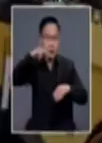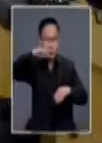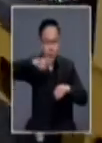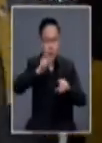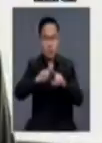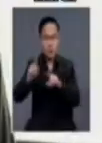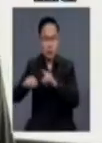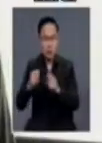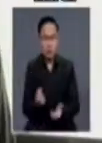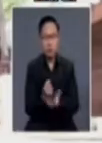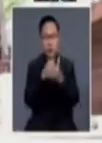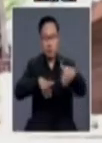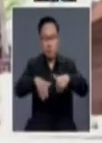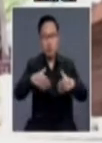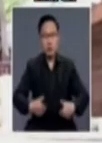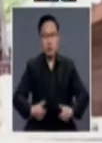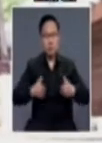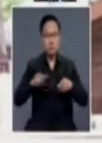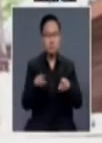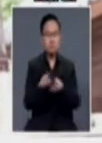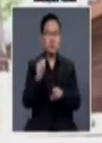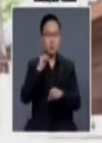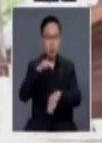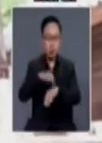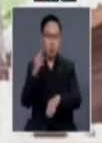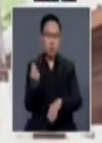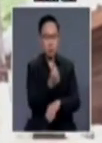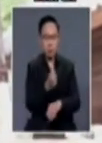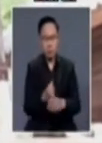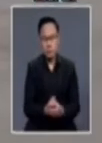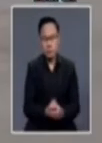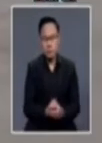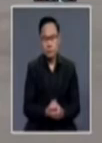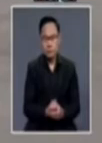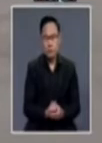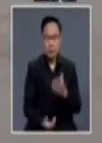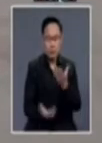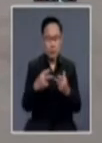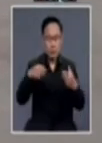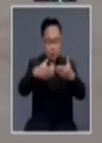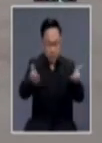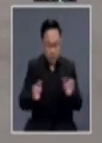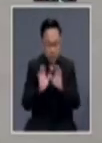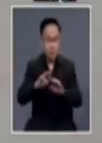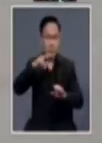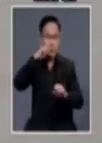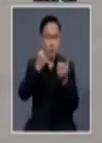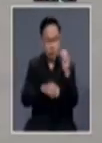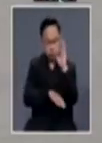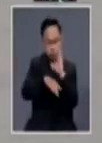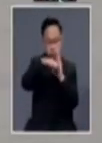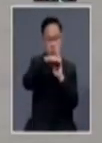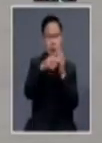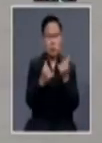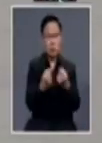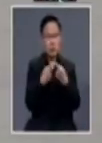ามารถดำรงชีวิตได้ตามปกติอย่างรวดเร็วอย่างไรก็ตามถึงแม้ว่าปริมาณน้ำในอ่างเก็บน้ำสำคัญจะมีมากเพียง